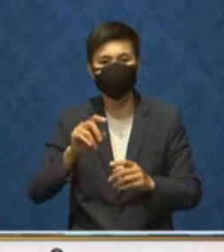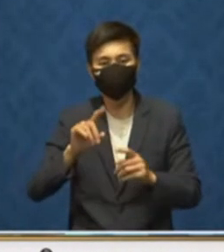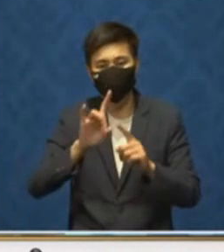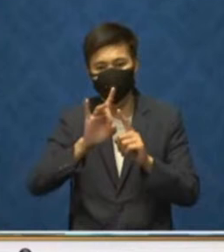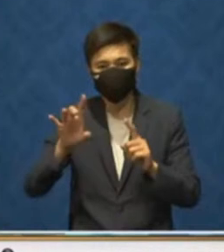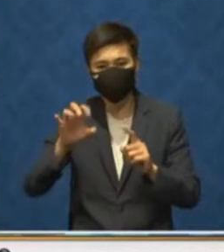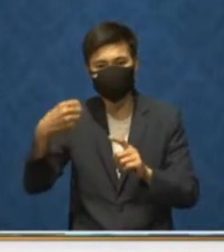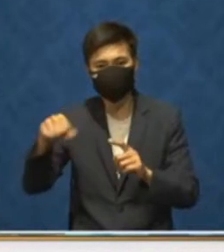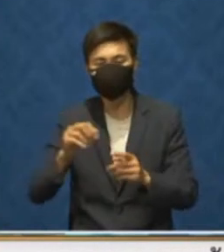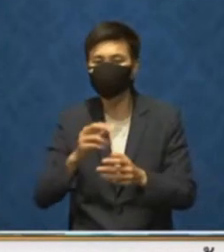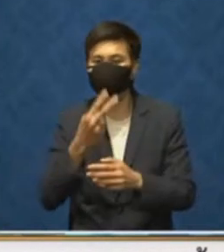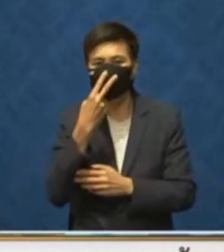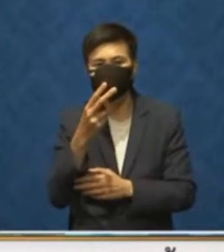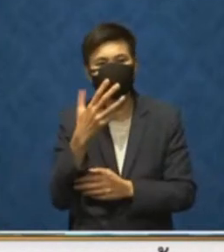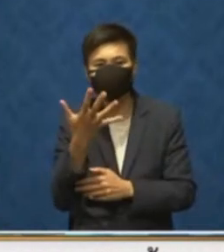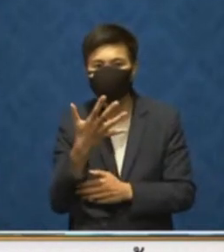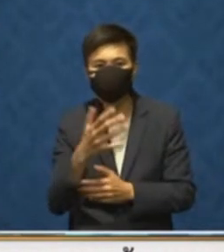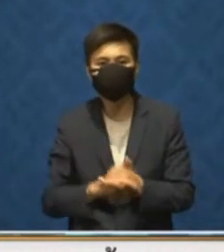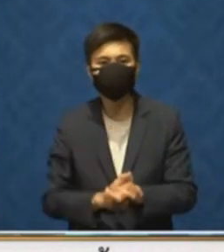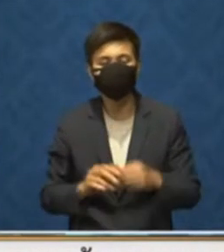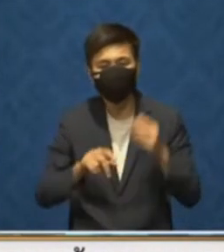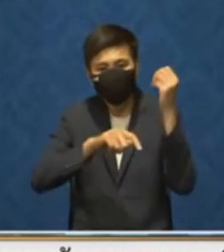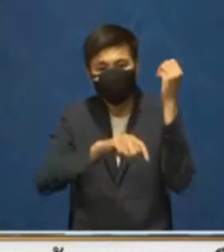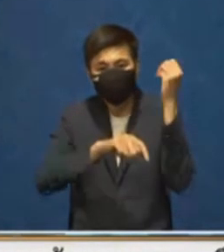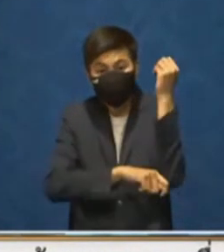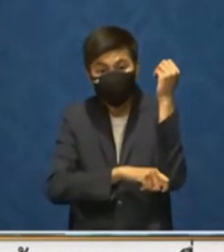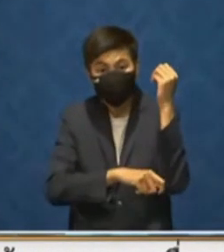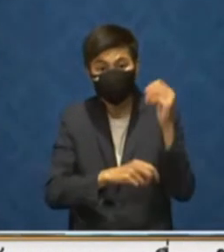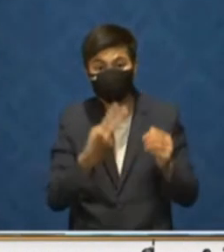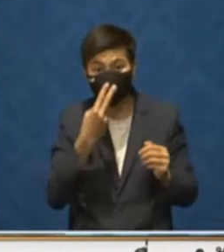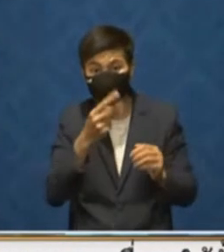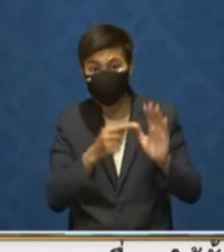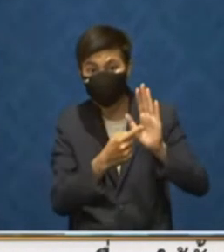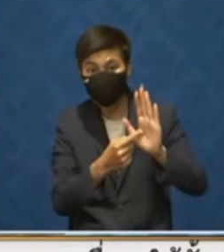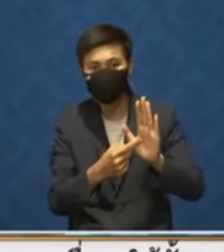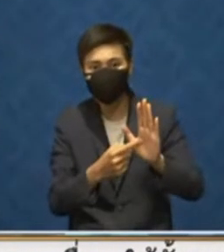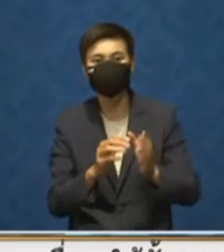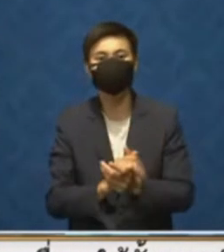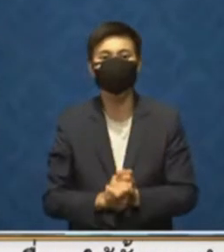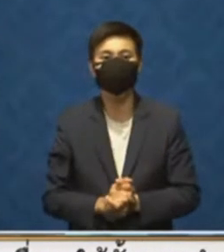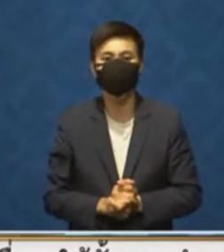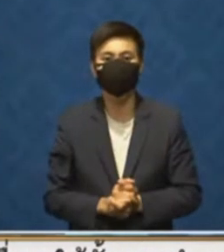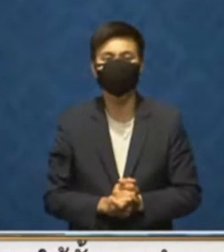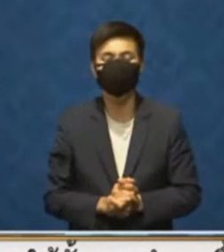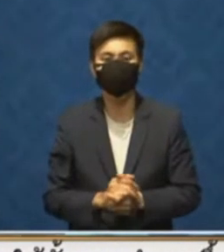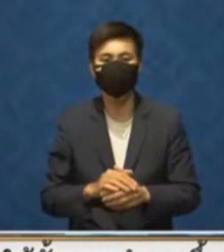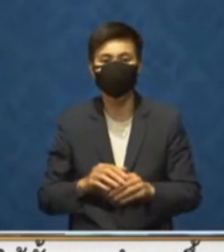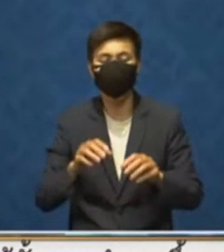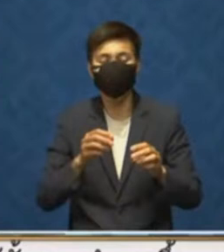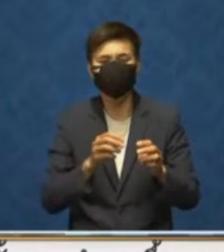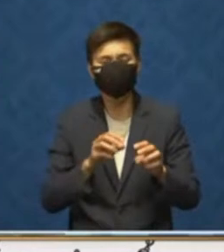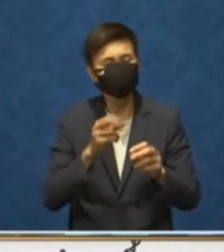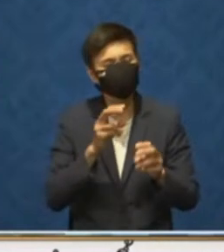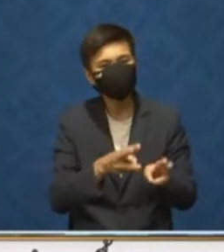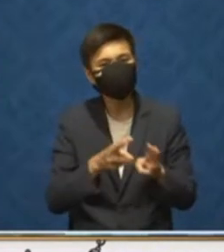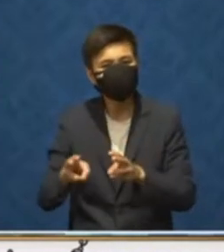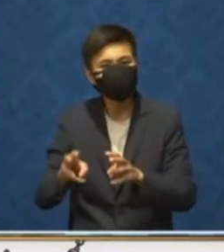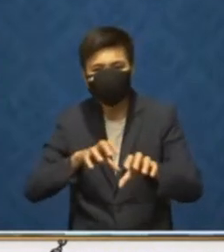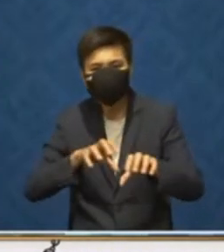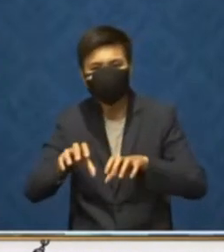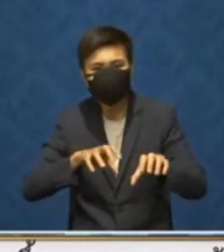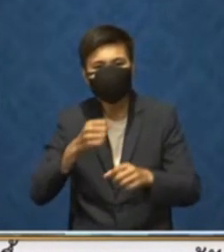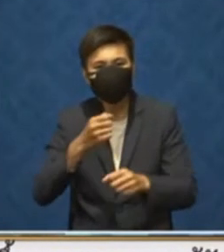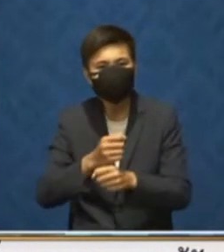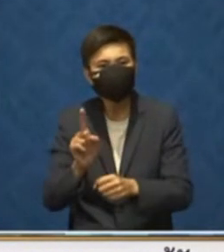ศึกษาไม่ไปดูเขาบ้างเลยเหรอครับว่าเขาอ่ะเขาจัดการกันยังไงน่าอยู่ก็ยังไงนะครับ